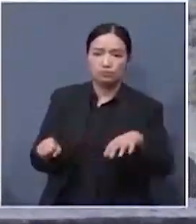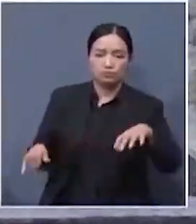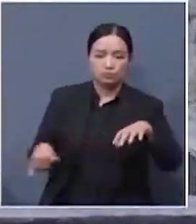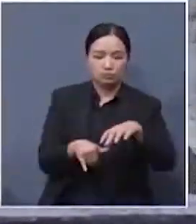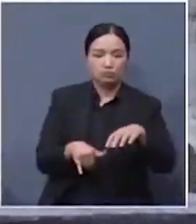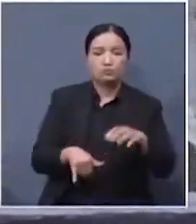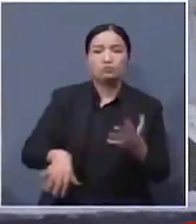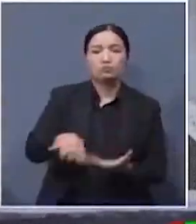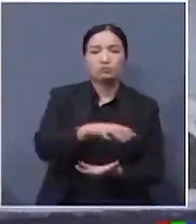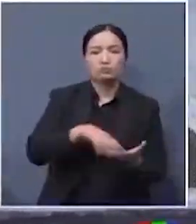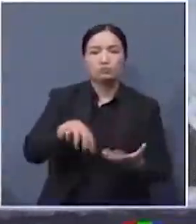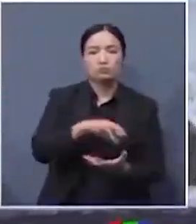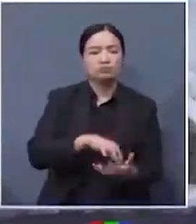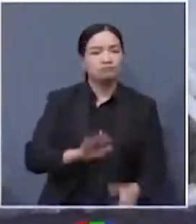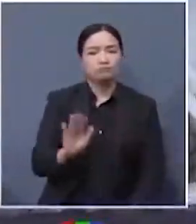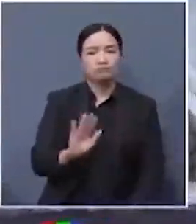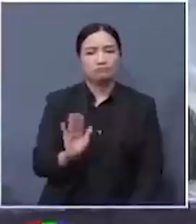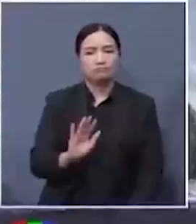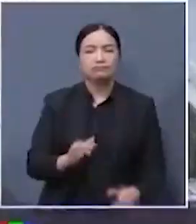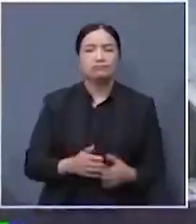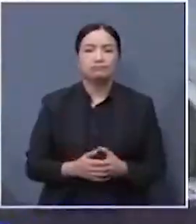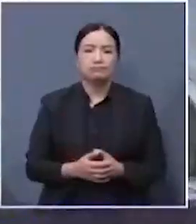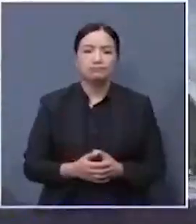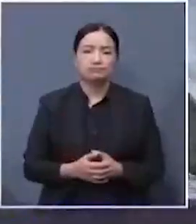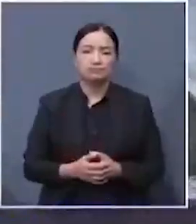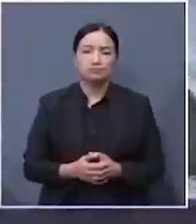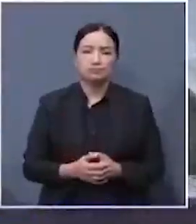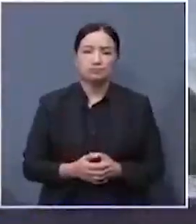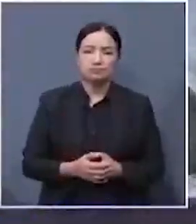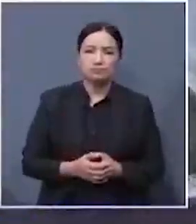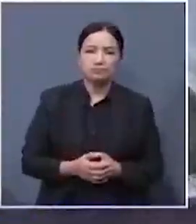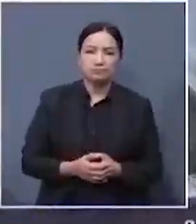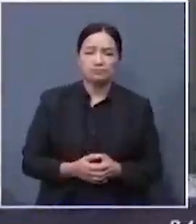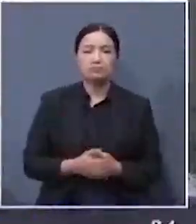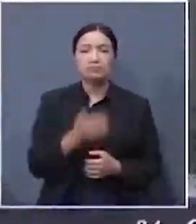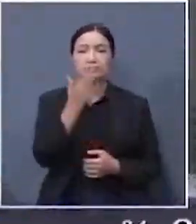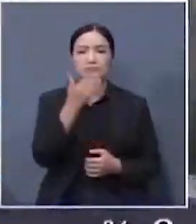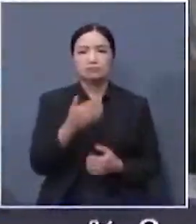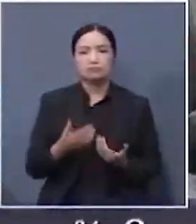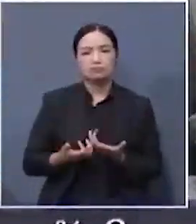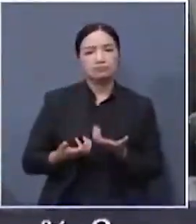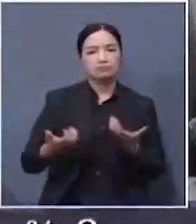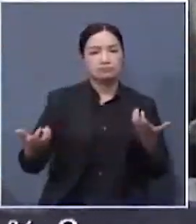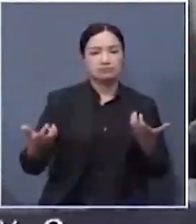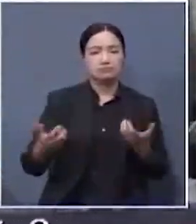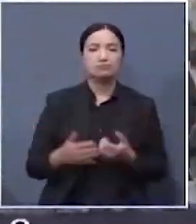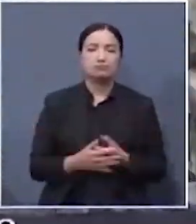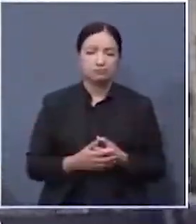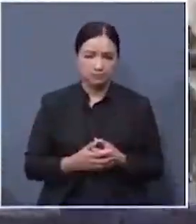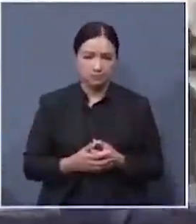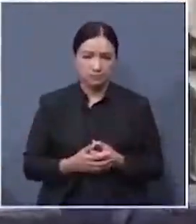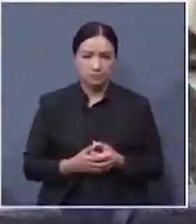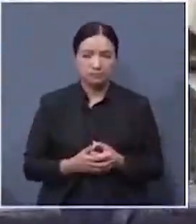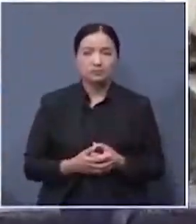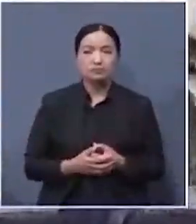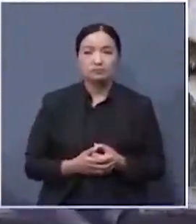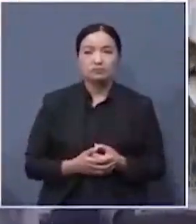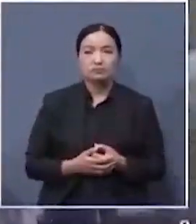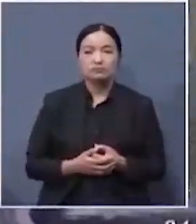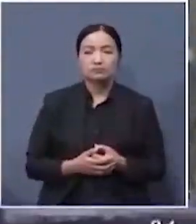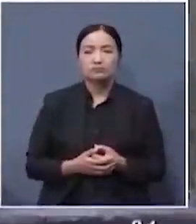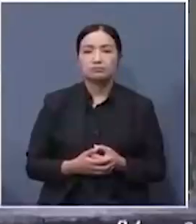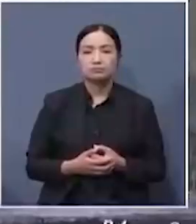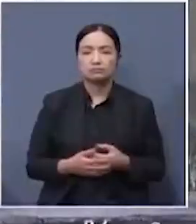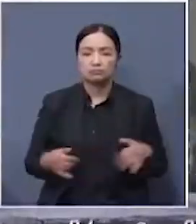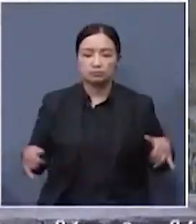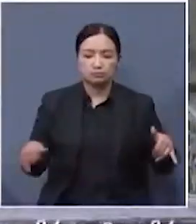ในสถานอนุบาลสัตว์เทศบาลเมืองลพบุรีหรือว่าสวนลิงโพ9ต้นนะเนื่องจากว่ามันเป็นลิงคนละฝูงกันค่ะสุดท้ายแล้วถ้าปล่อยไป